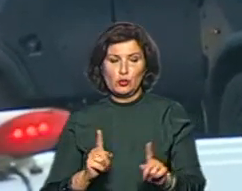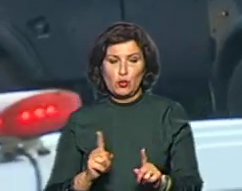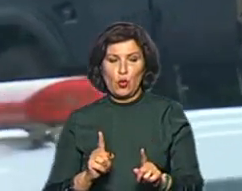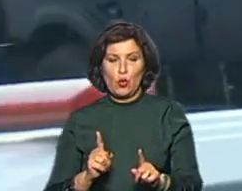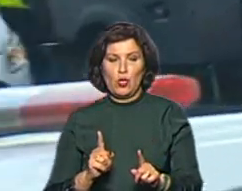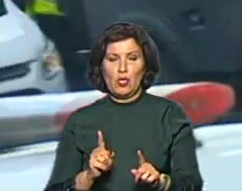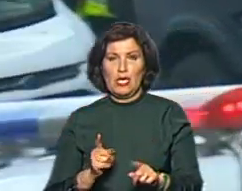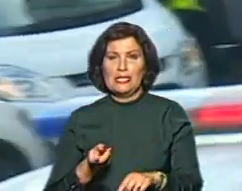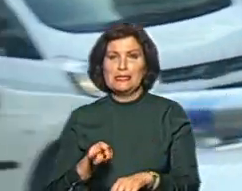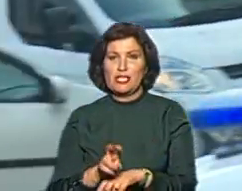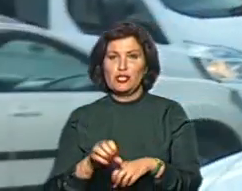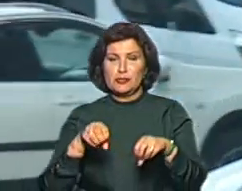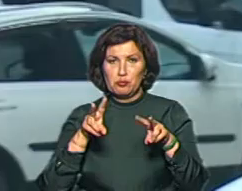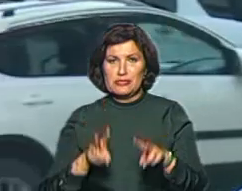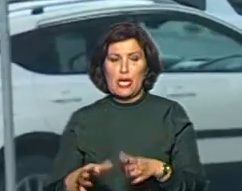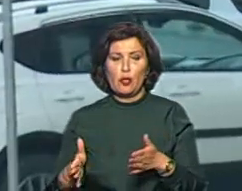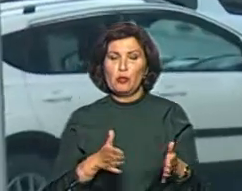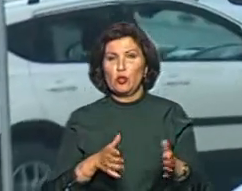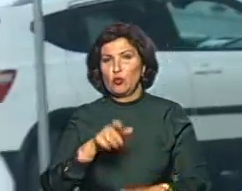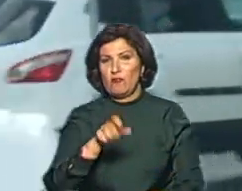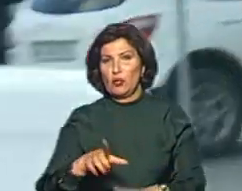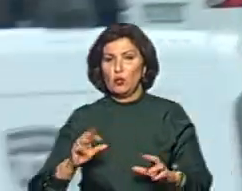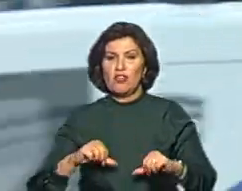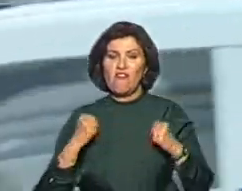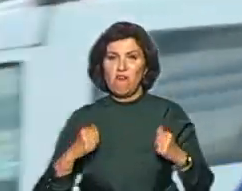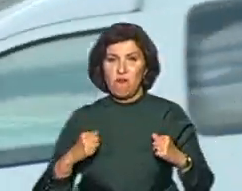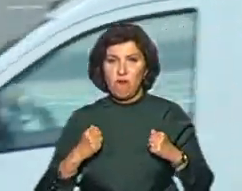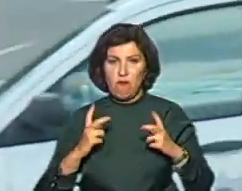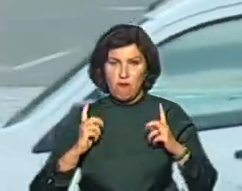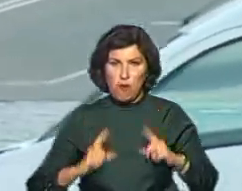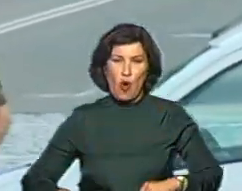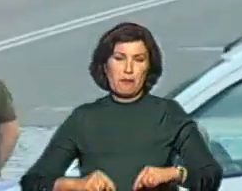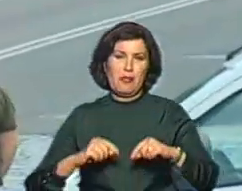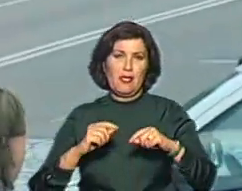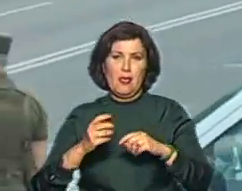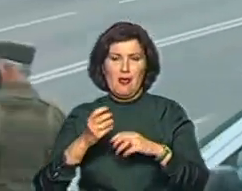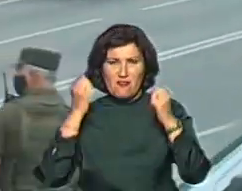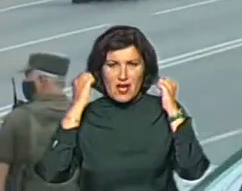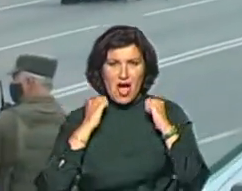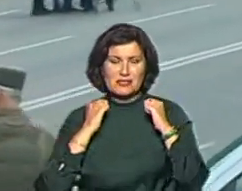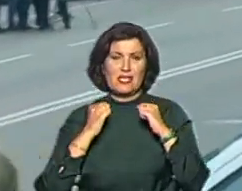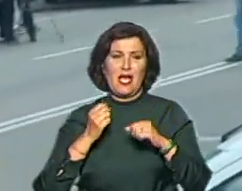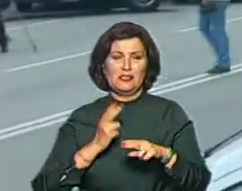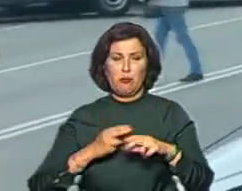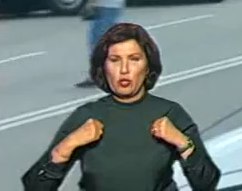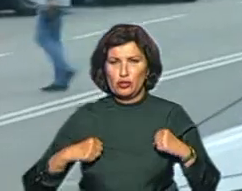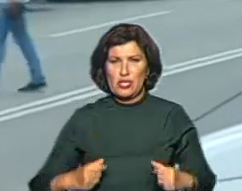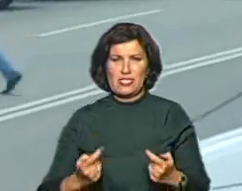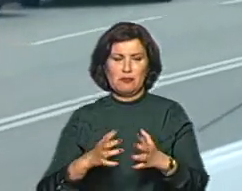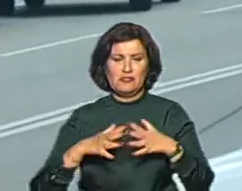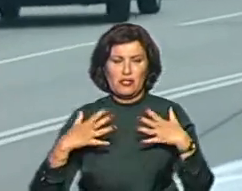зайшли спеціально підготовлені люди в формі, в касках, в бронежилетах, з такими величезними